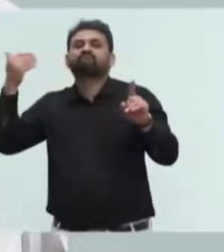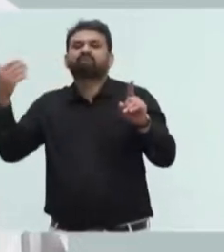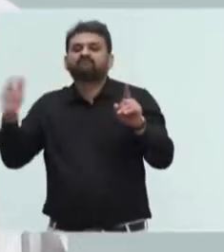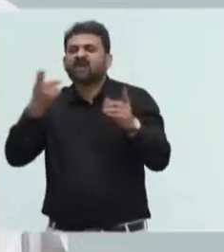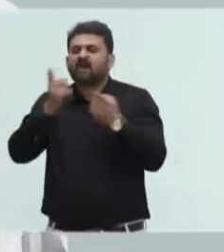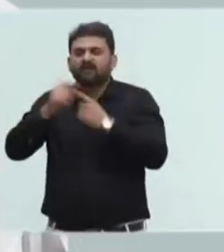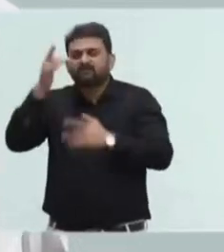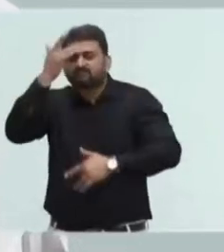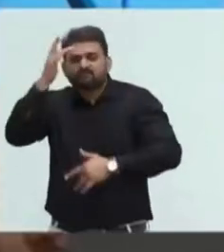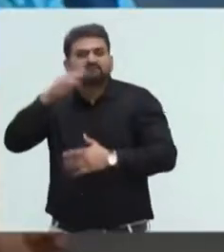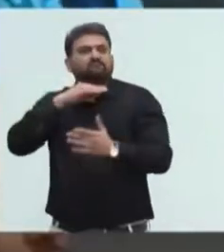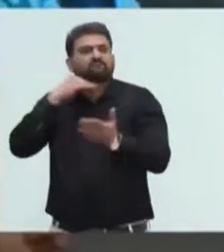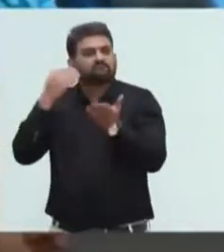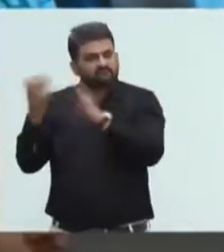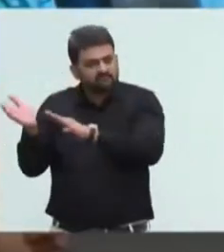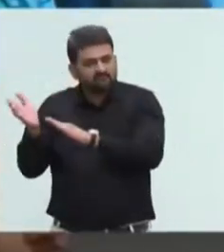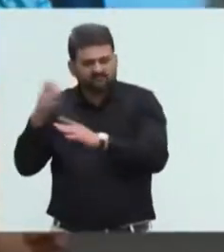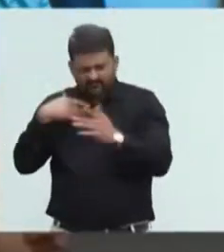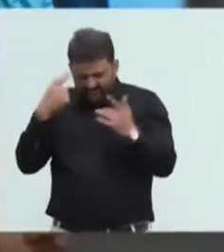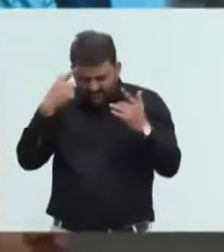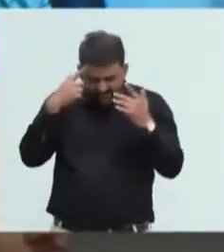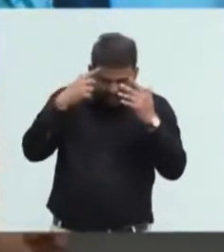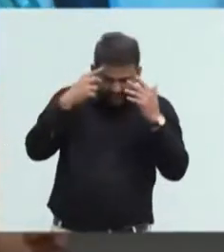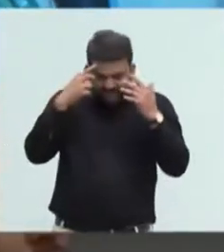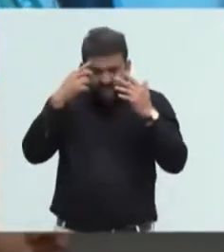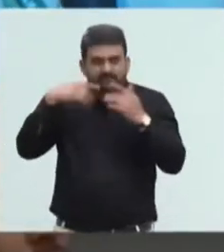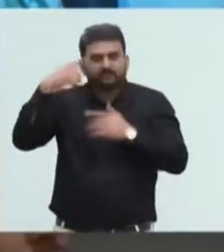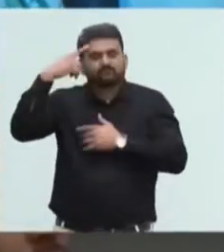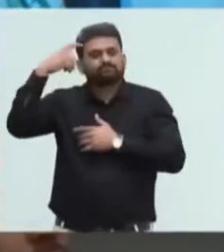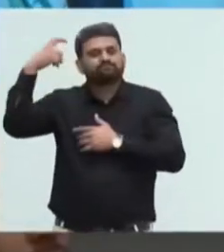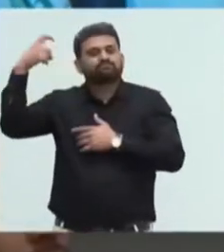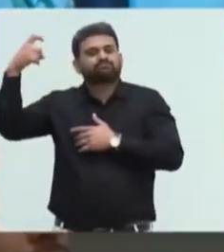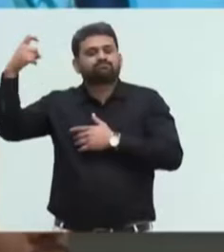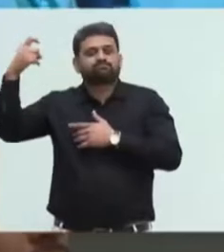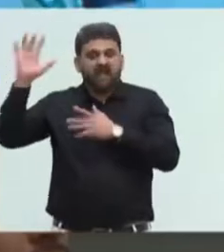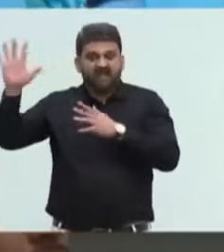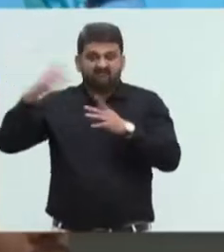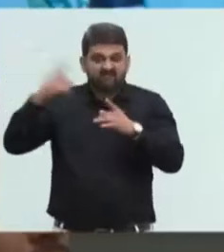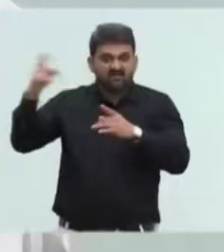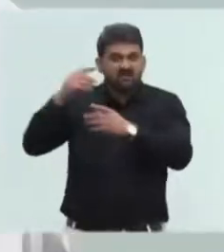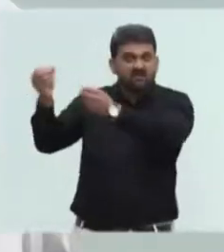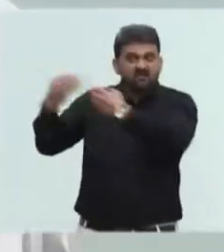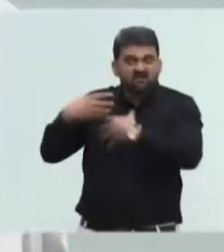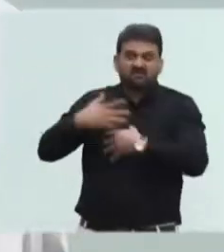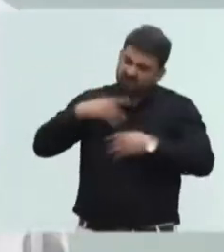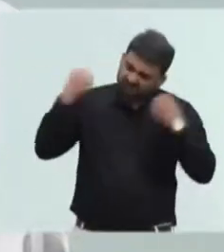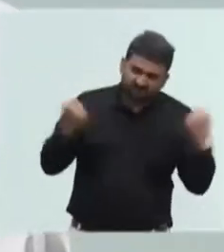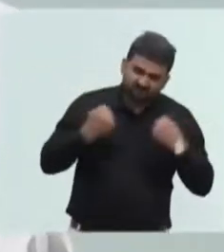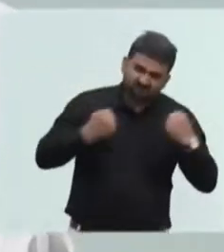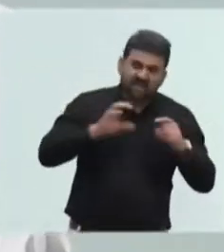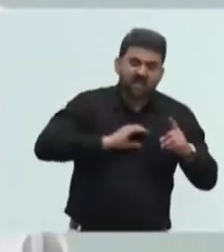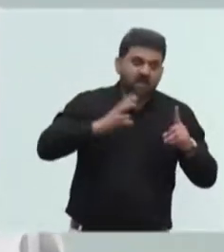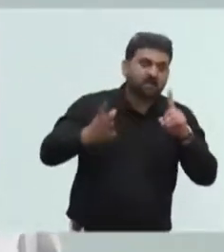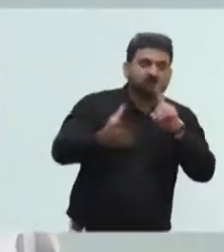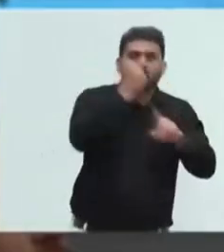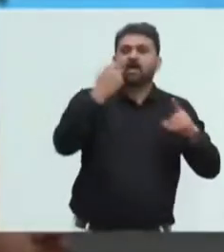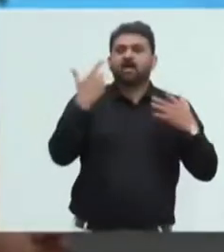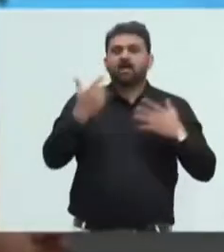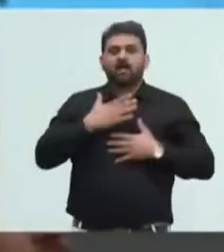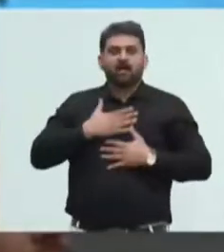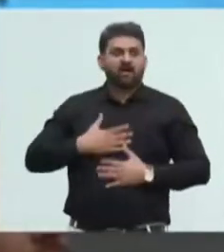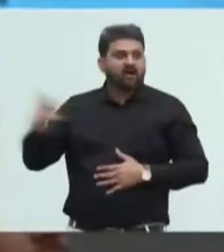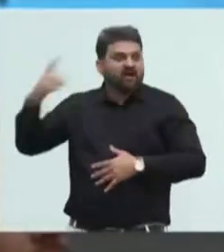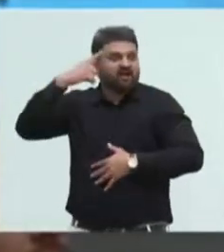उसकी मौत होने के बाद तो मैंने उसका स्वप्न मैंने पूरा कर दिया, तो मेरे तो अच्छे लग रहा है और मेरा कोई कुछ